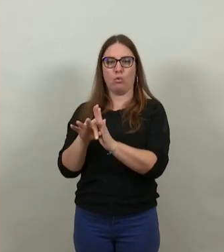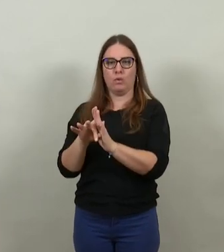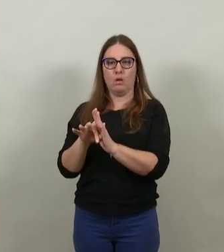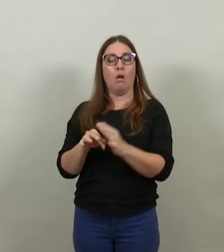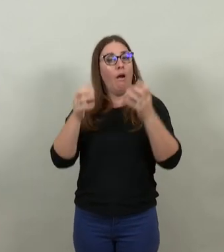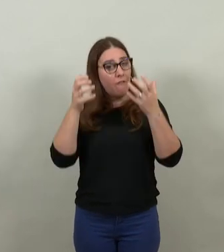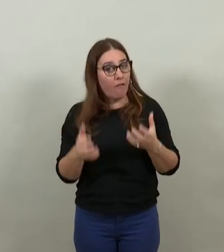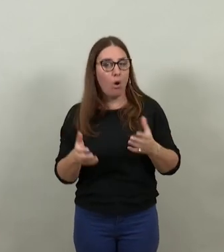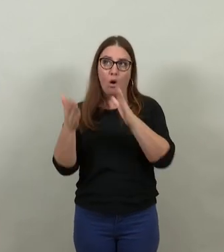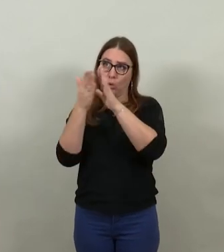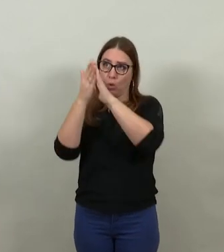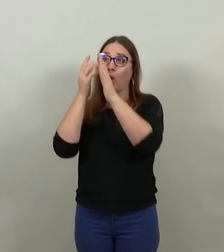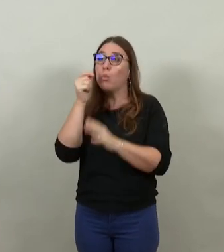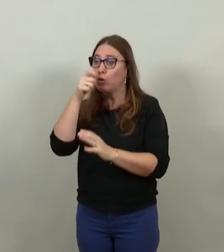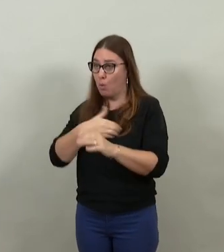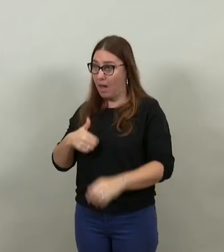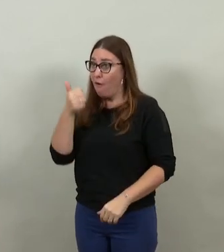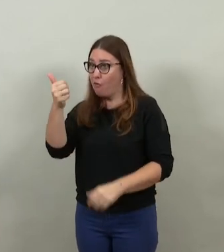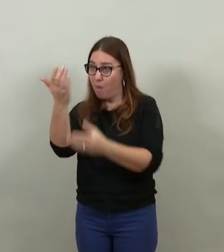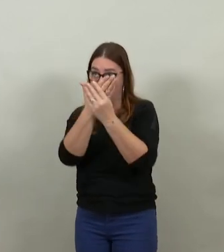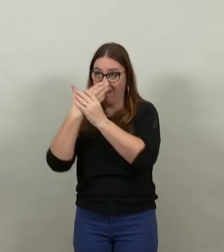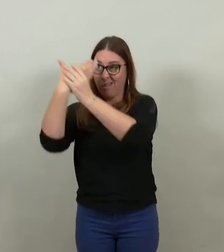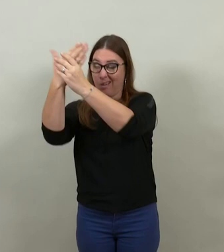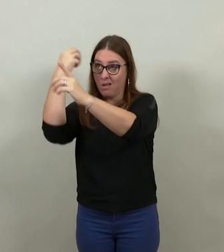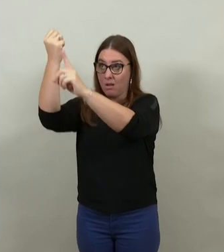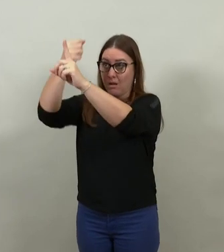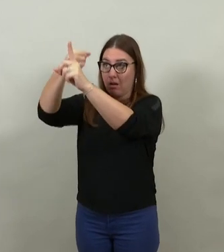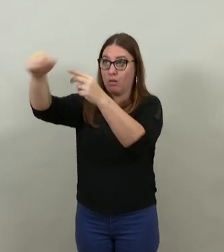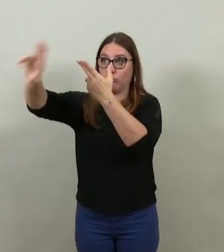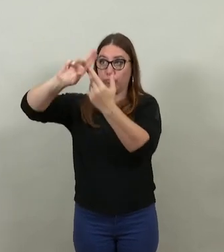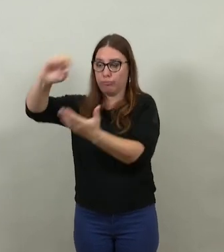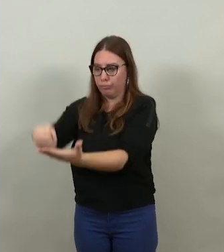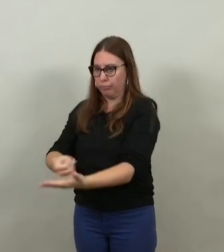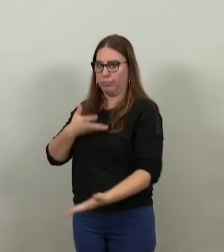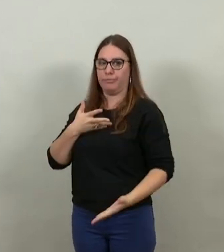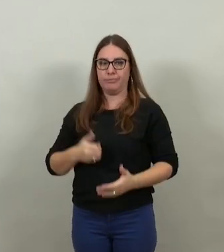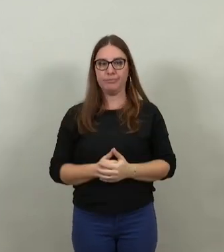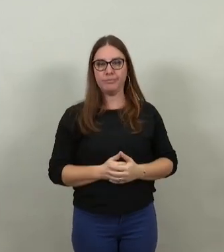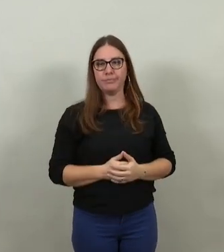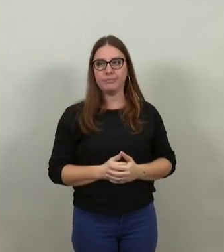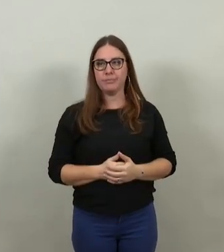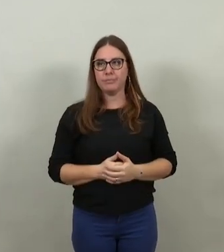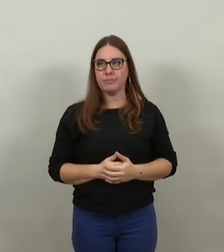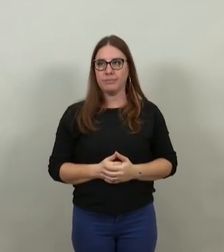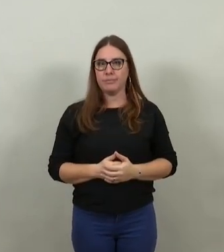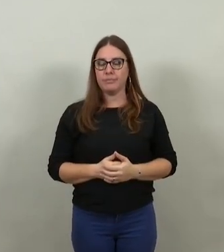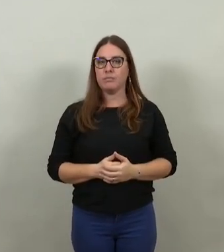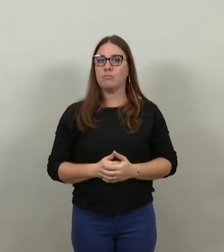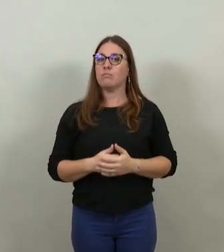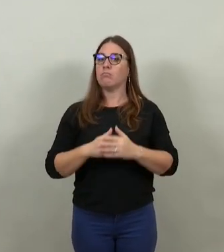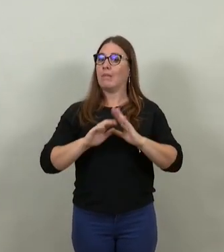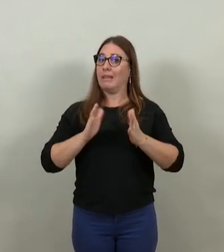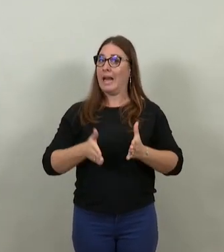demander à vous Monsieur le Maire de porter cette interpellation et de lui rendre compte donc des réponses que vous auriez obtenu le